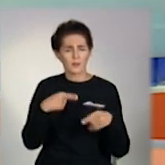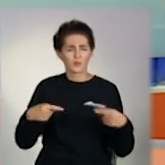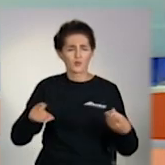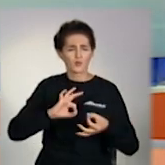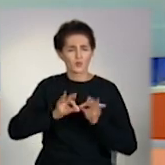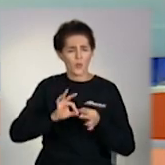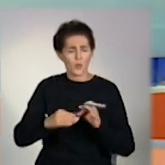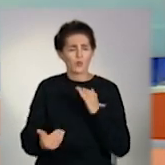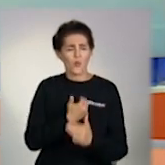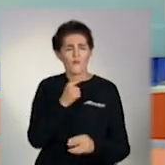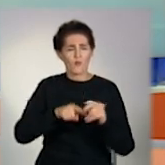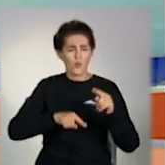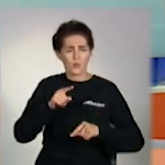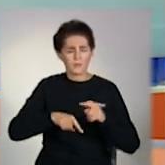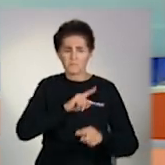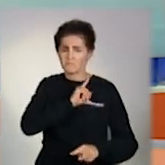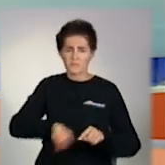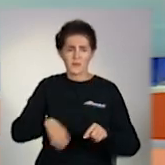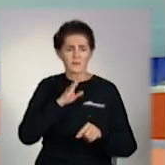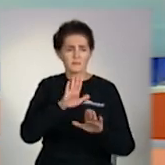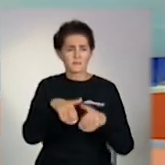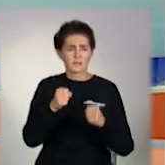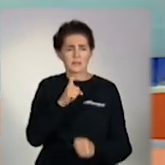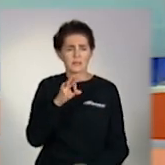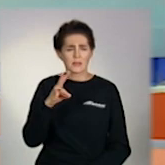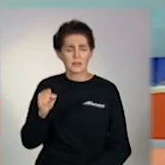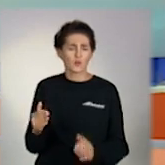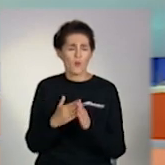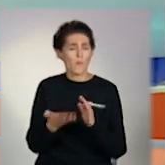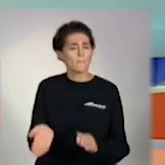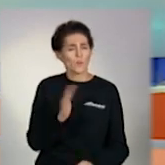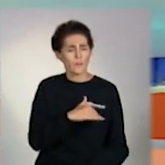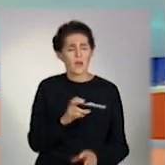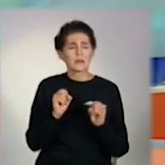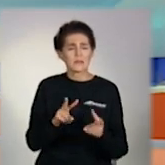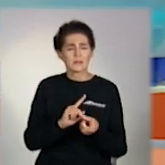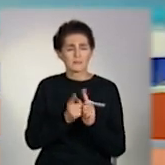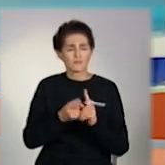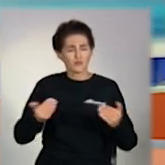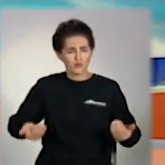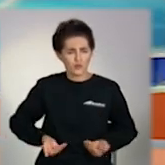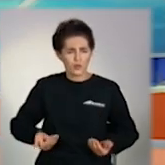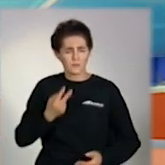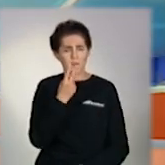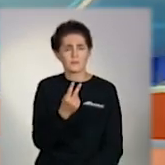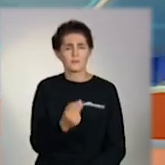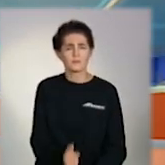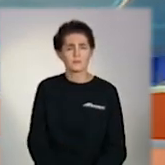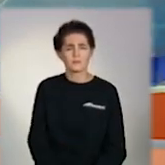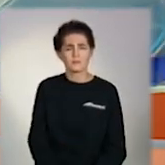складнощі, нові батьки швидко забрали маленьку Зіну додому. Як змінилось її життя, дивіться.